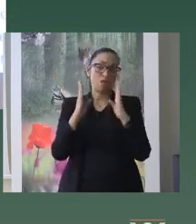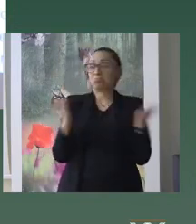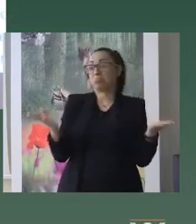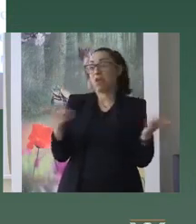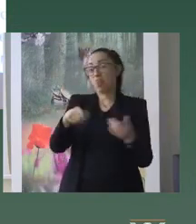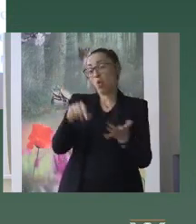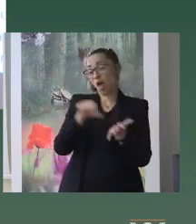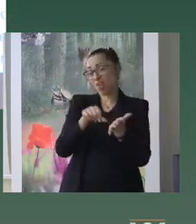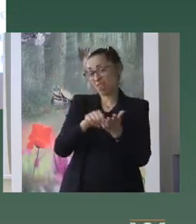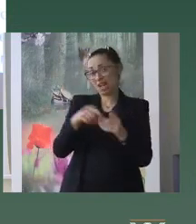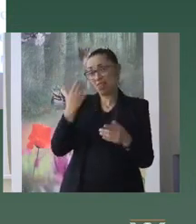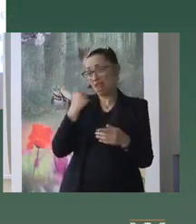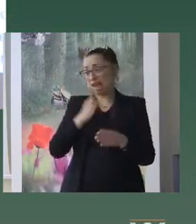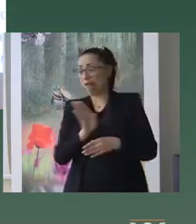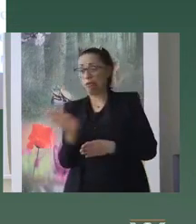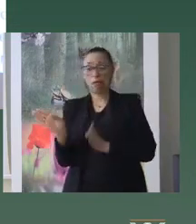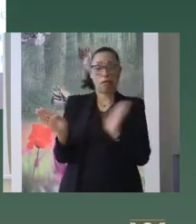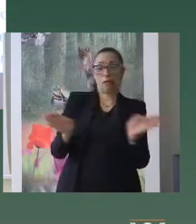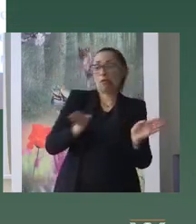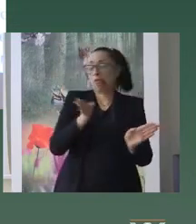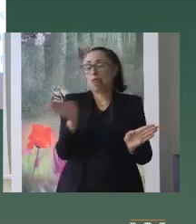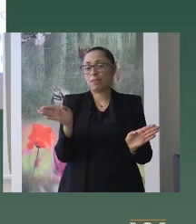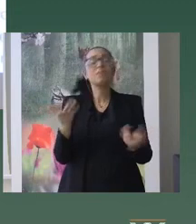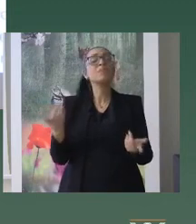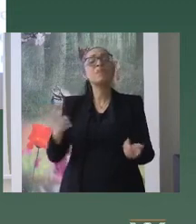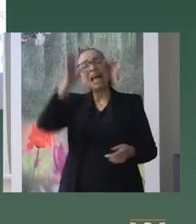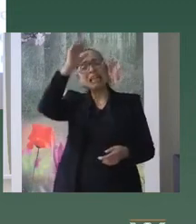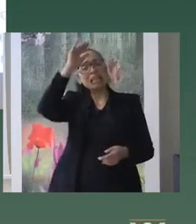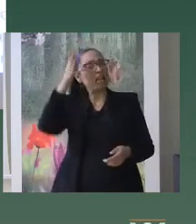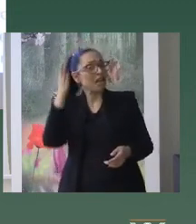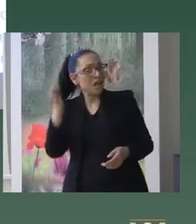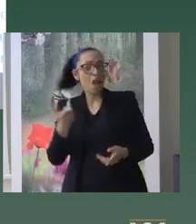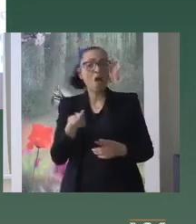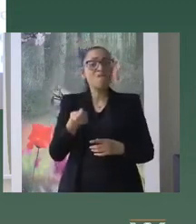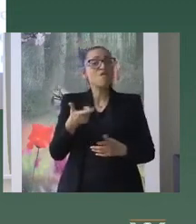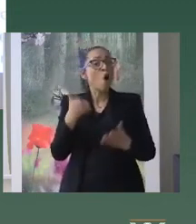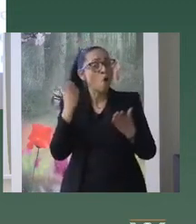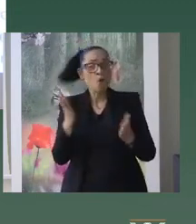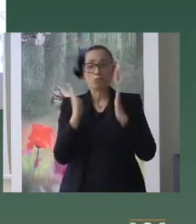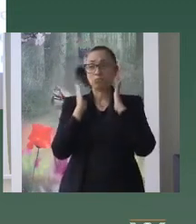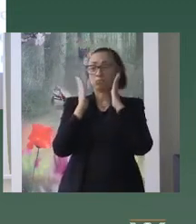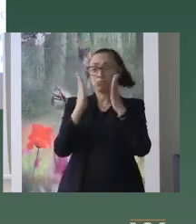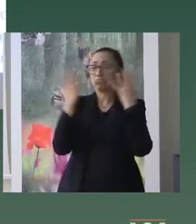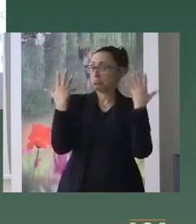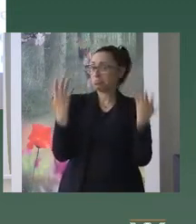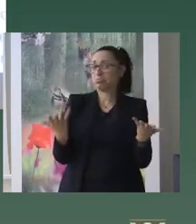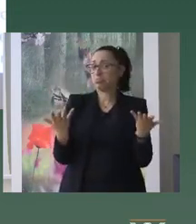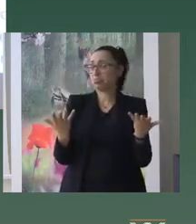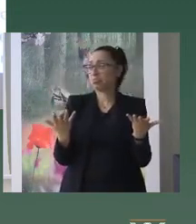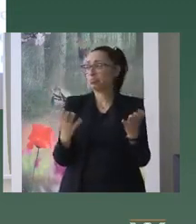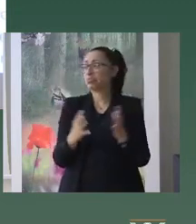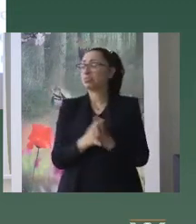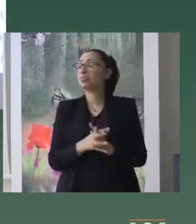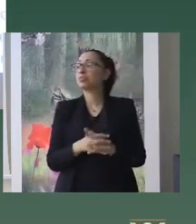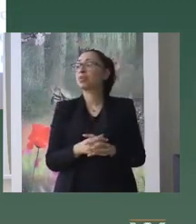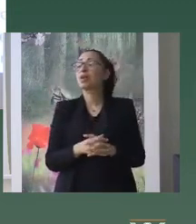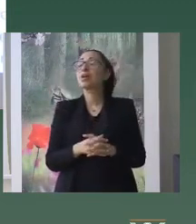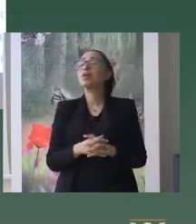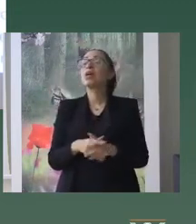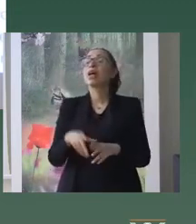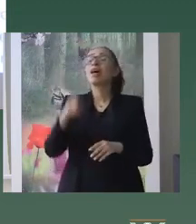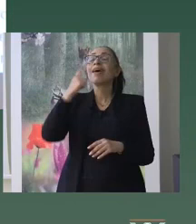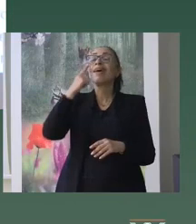Αθήνα. Ναι, αλλά τα Τρίκαλα είναι, ο Βόλος είναι, να σκεφτώ κι άλλες. Τα Τρίκαλα. Δεν είπατε